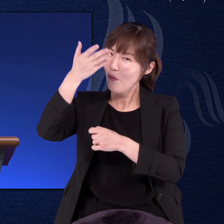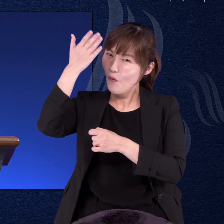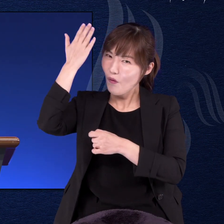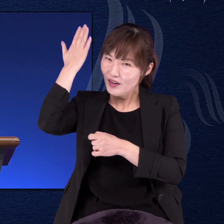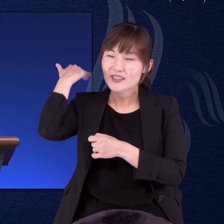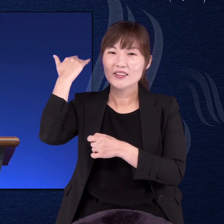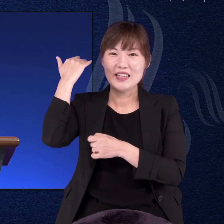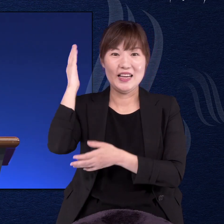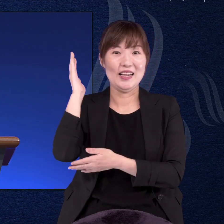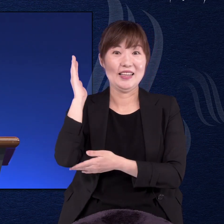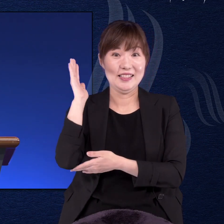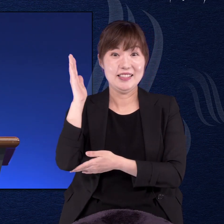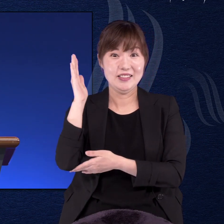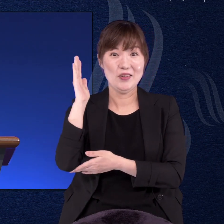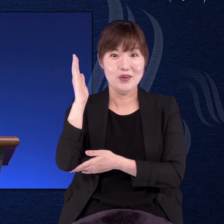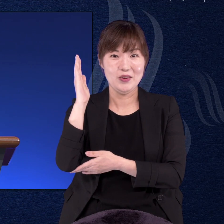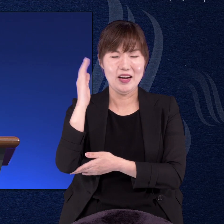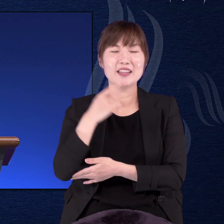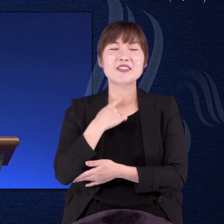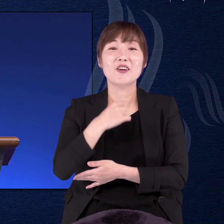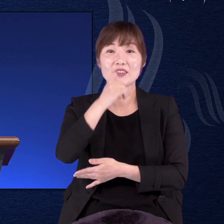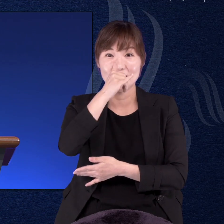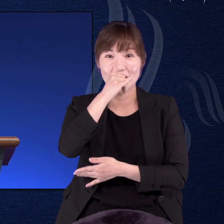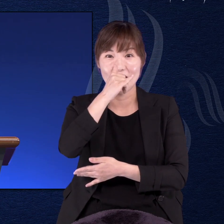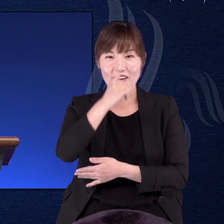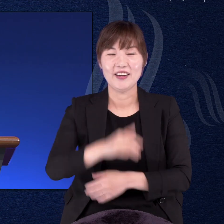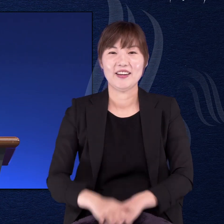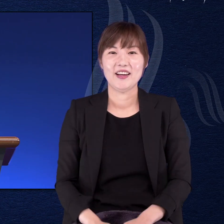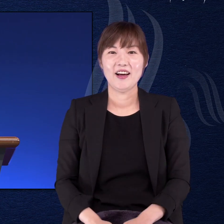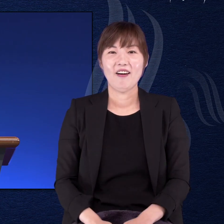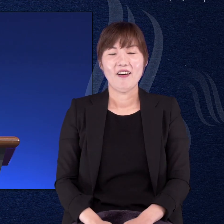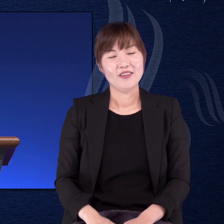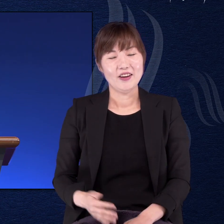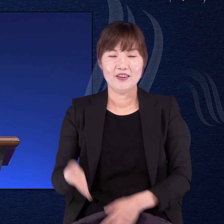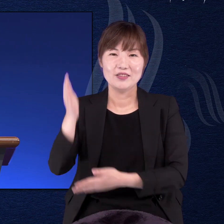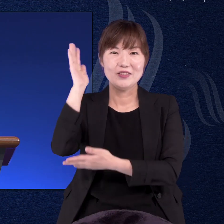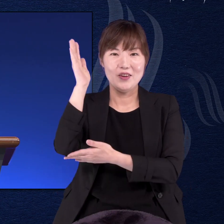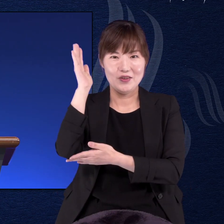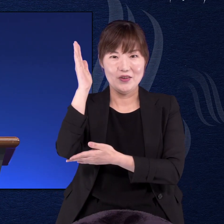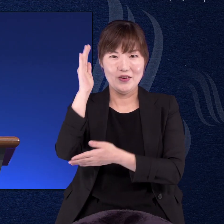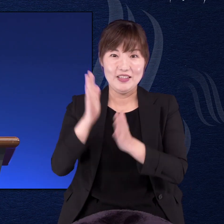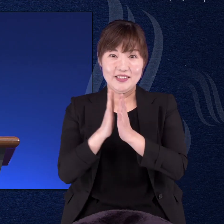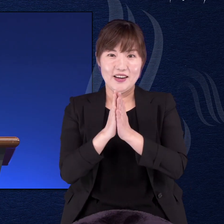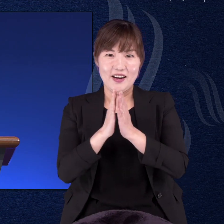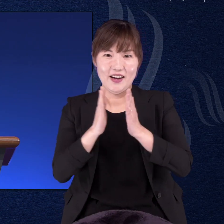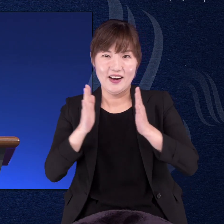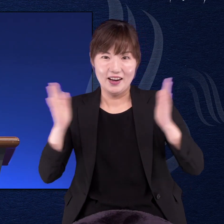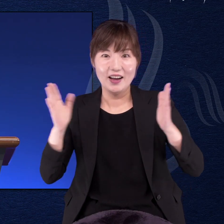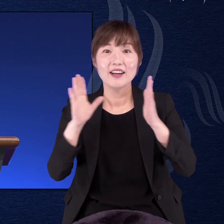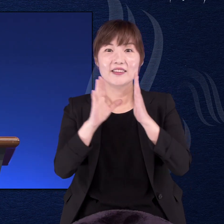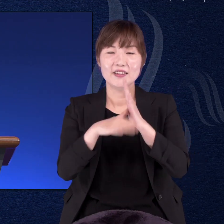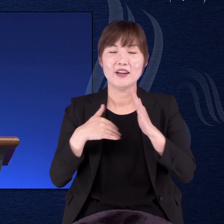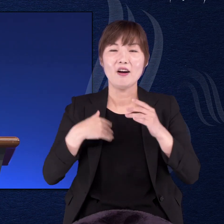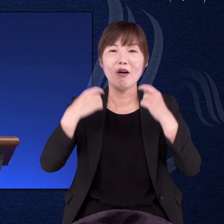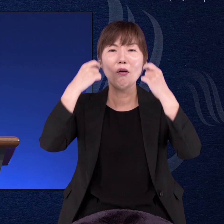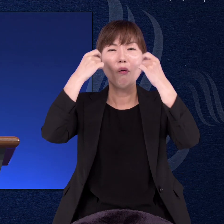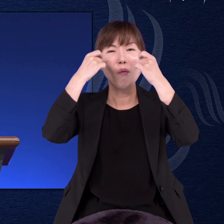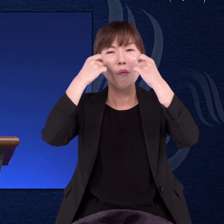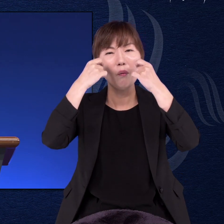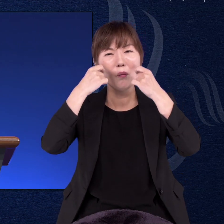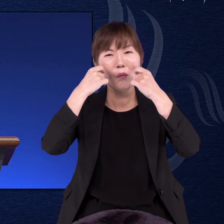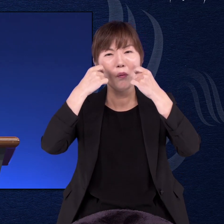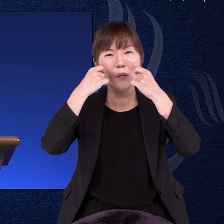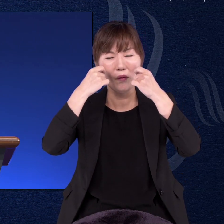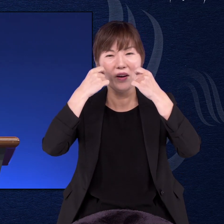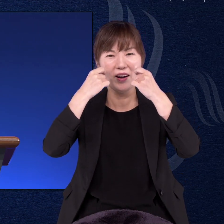하는데 괜히 막 눈물이 막 나오려고 하는데 아마 또 이렇게 오랜만에 신청하시고 나오신 많은 분들이 또